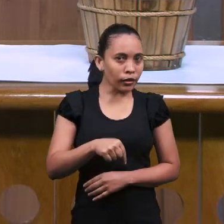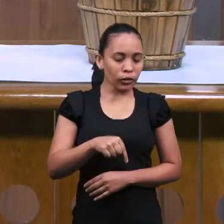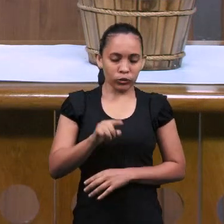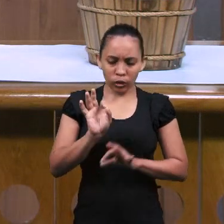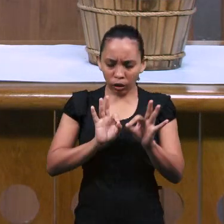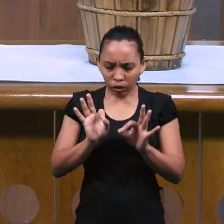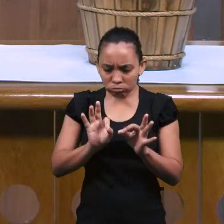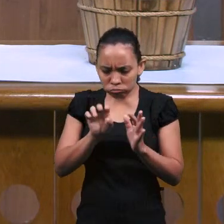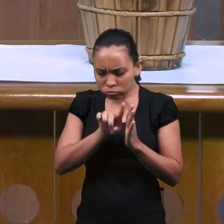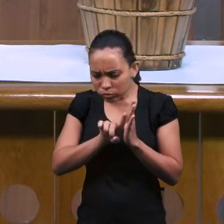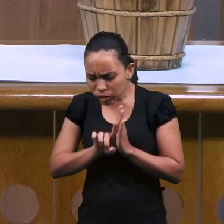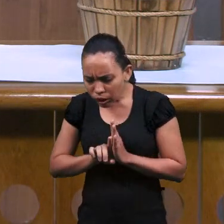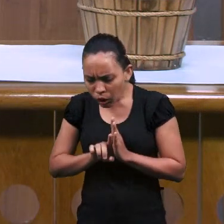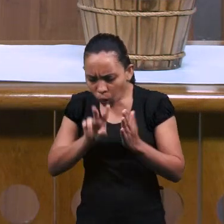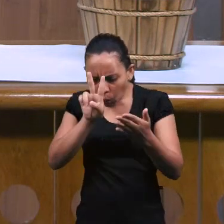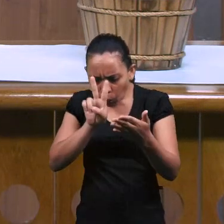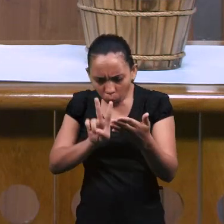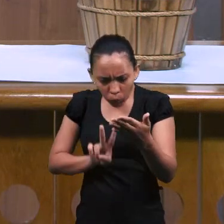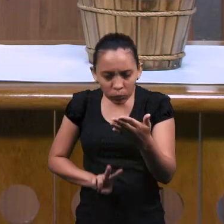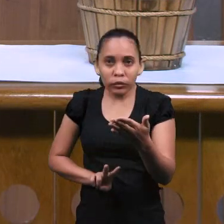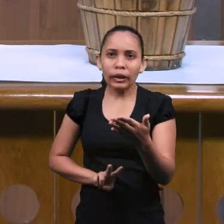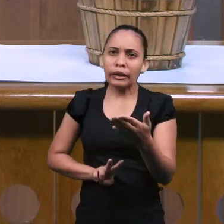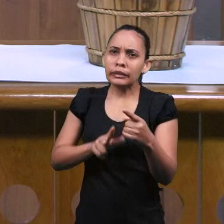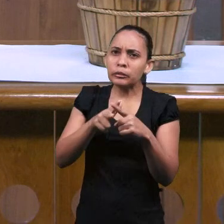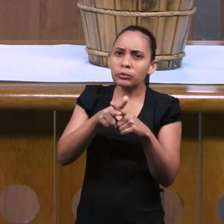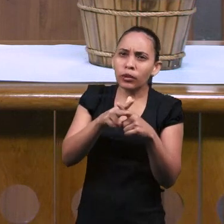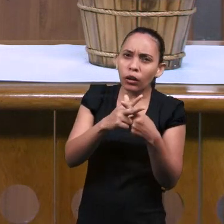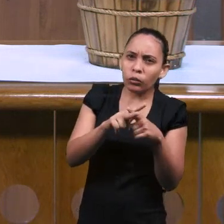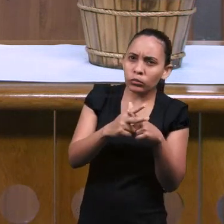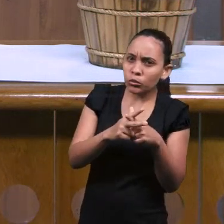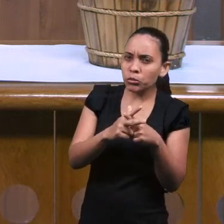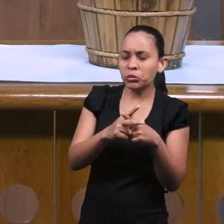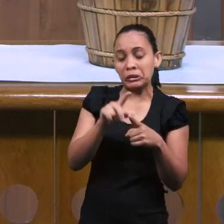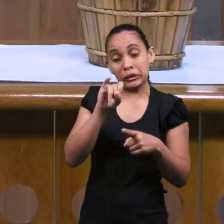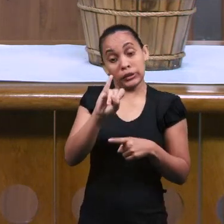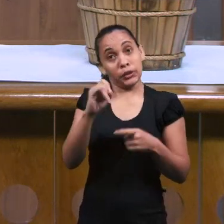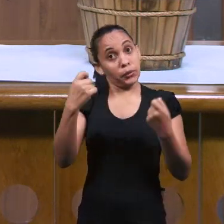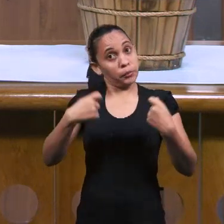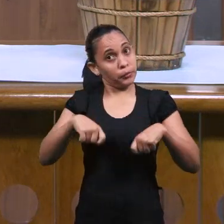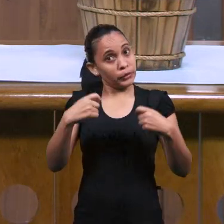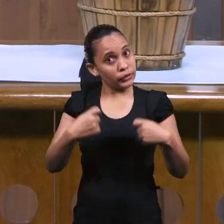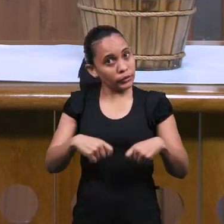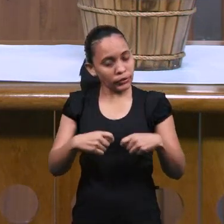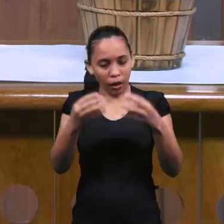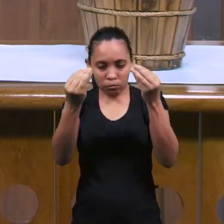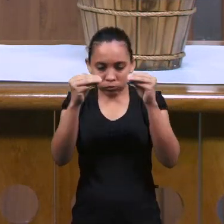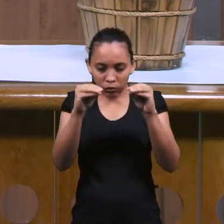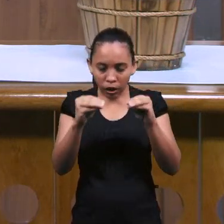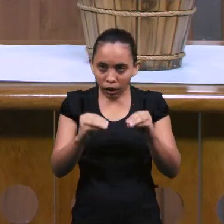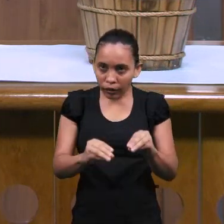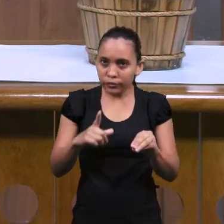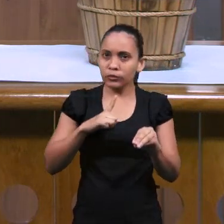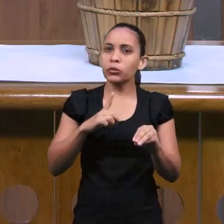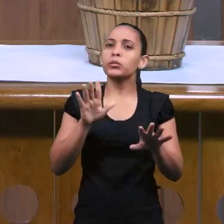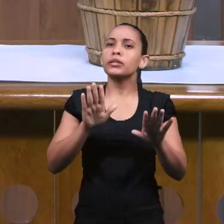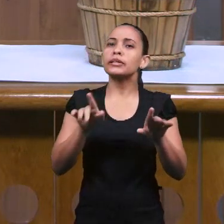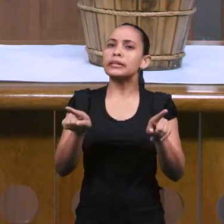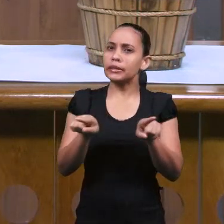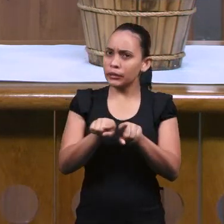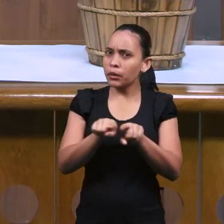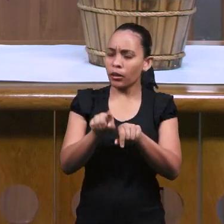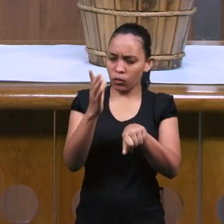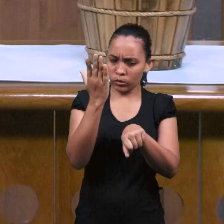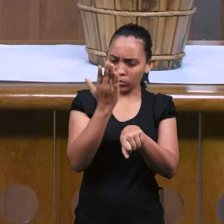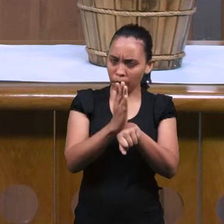vérifier les réponses et donner quelques ajustements nécessaires avec application pratique parce que les personnes